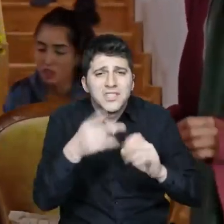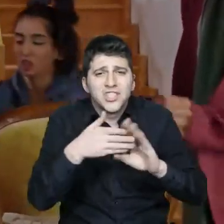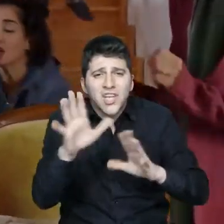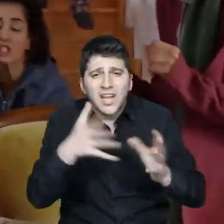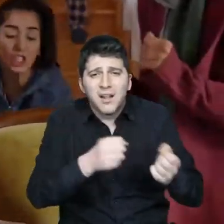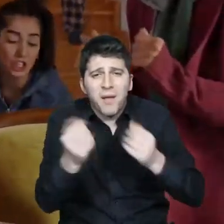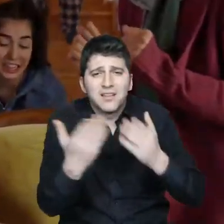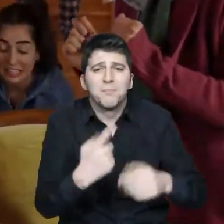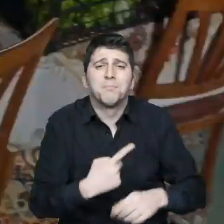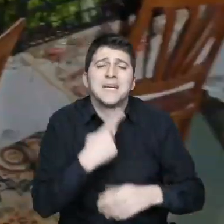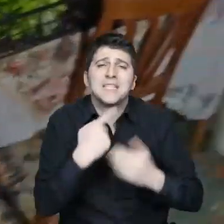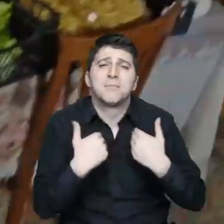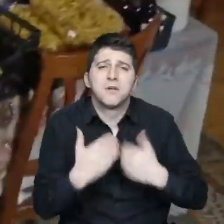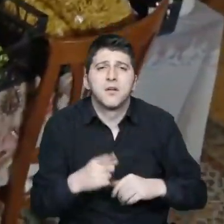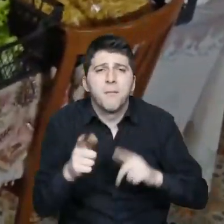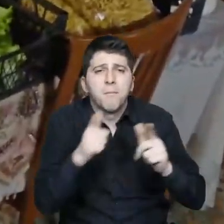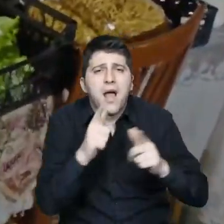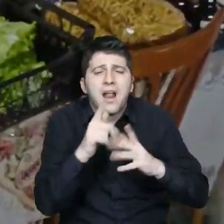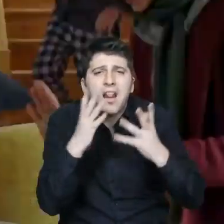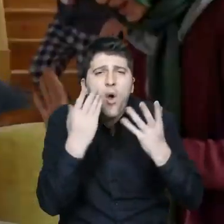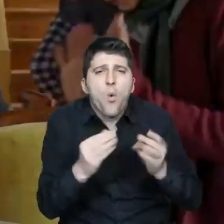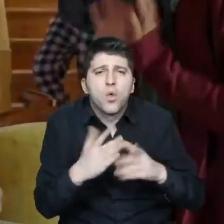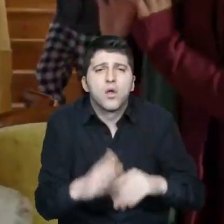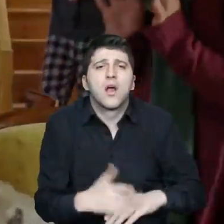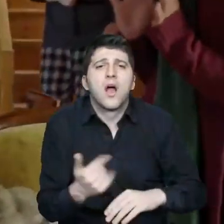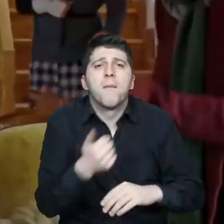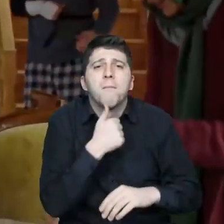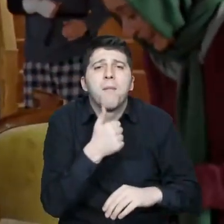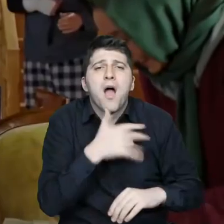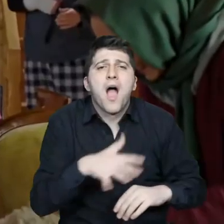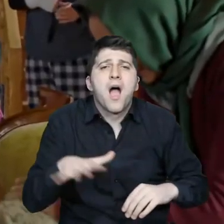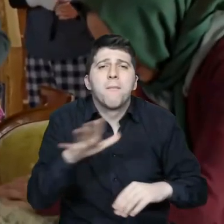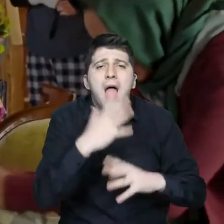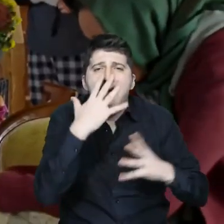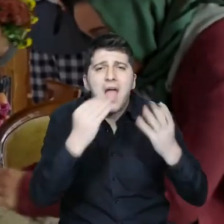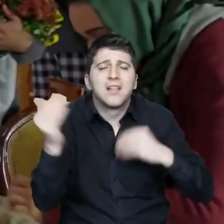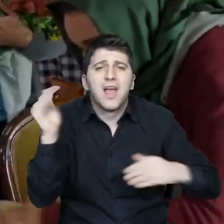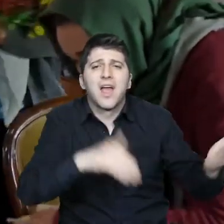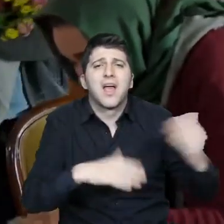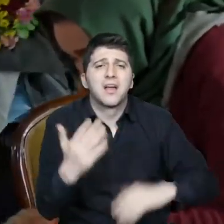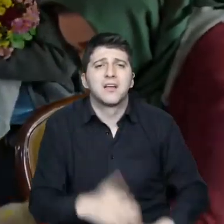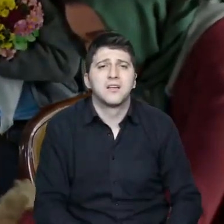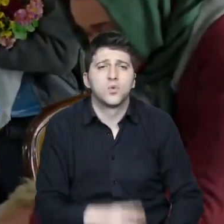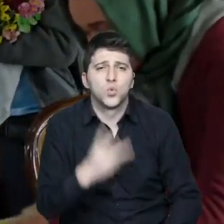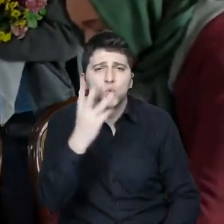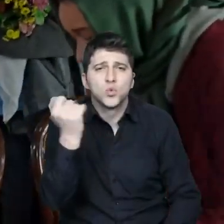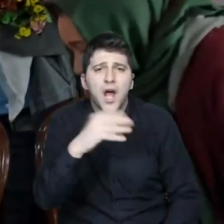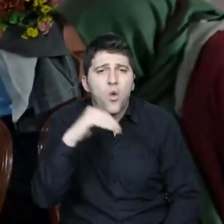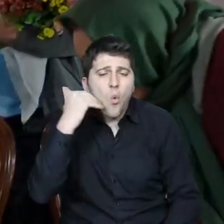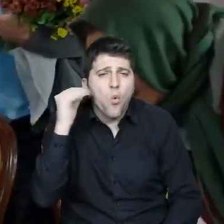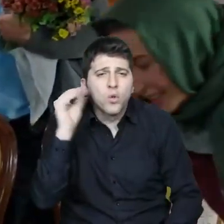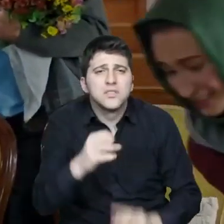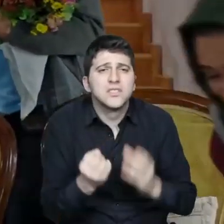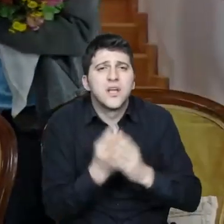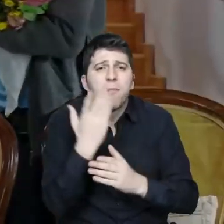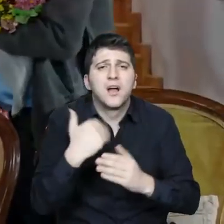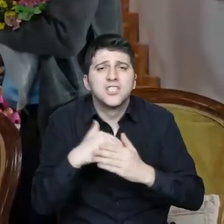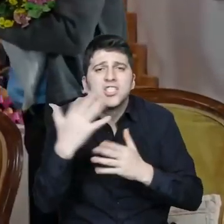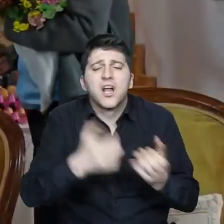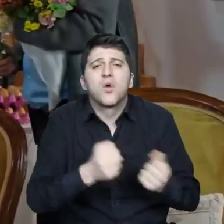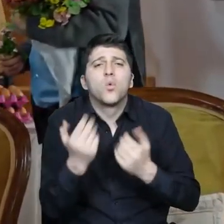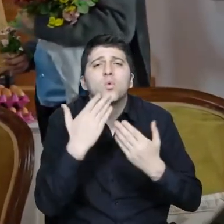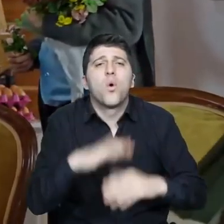çıkartalım artık. Bıktın mı? Bu gürültü ne? Ne oluyor burada? Ya baba, her yerden hediye geldi. Üç tane koyun geldi sabah. Dışarı da